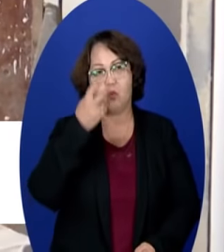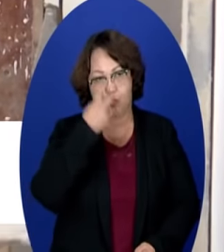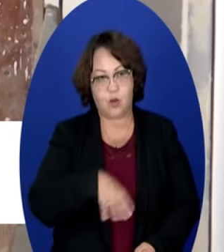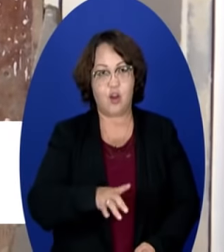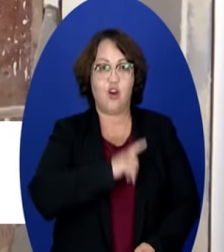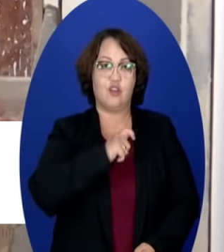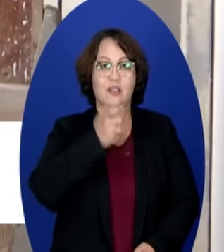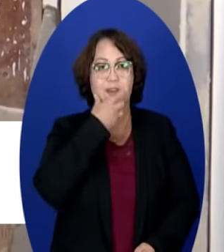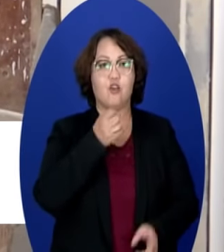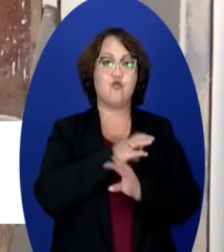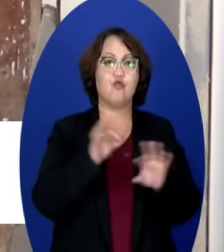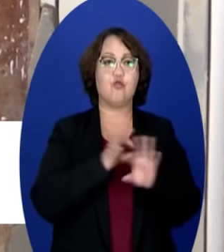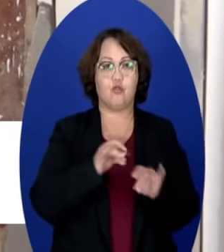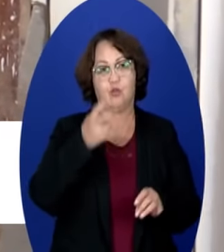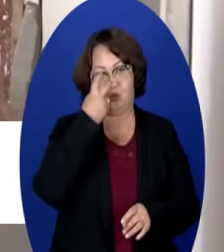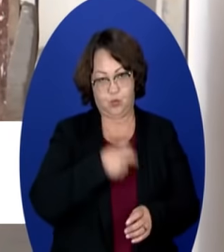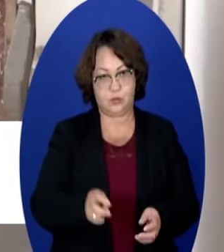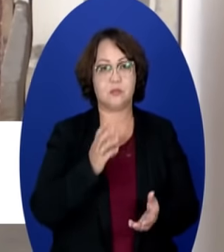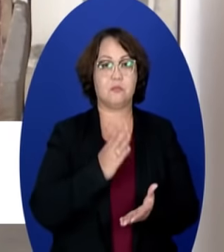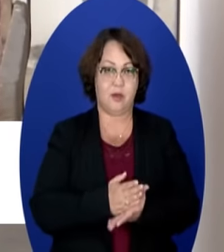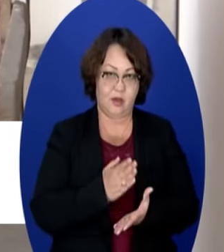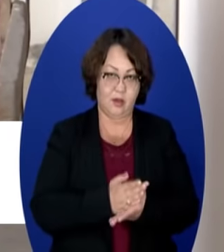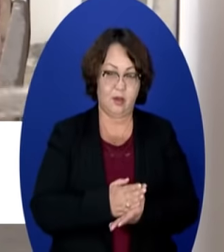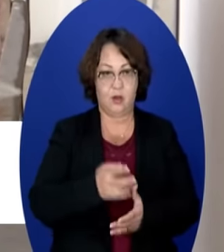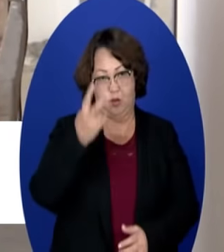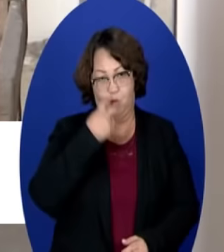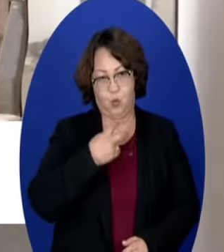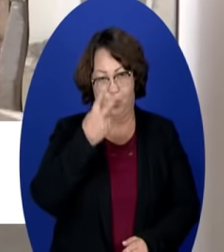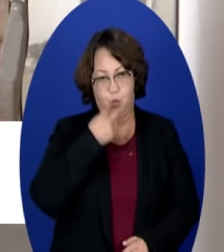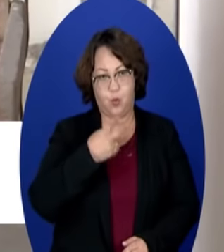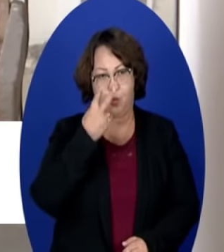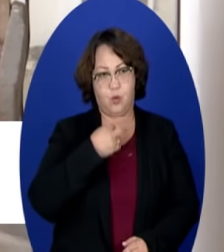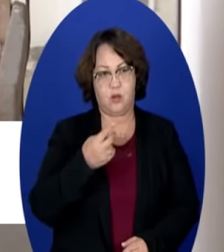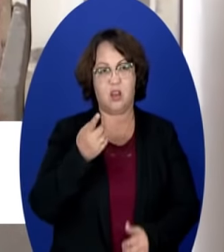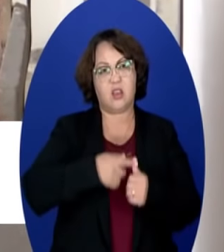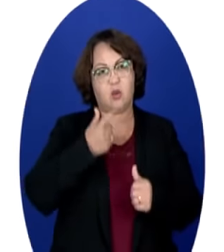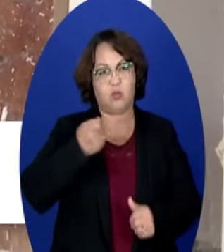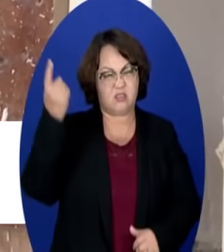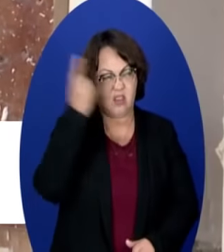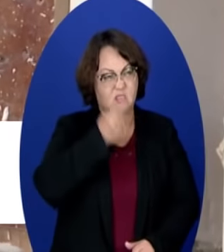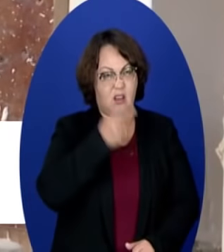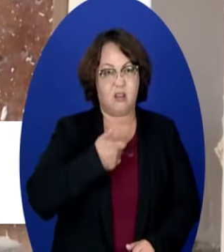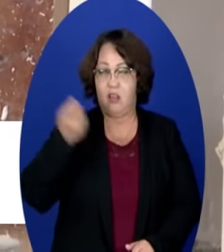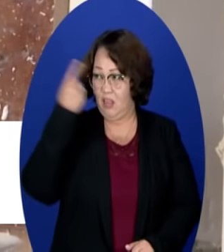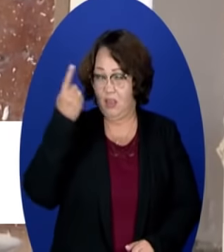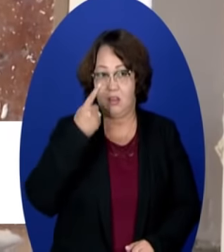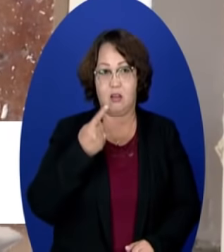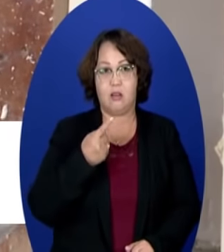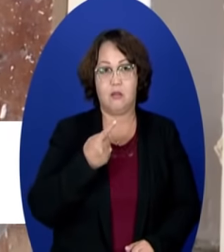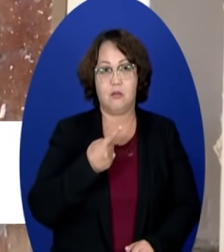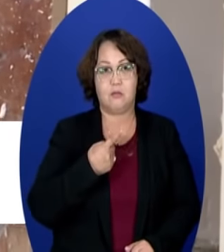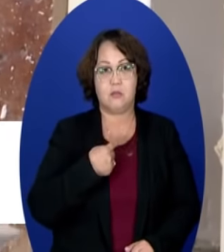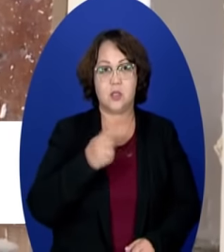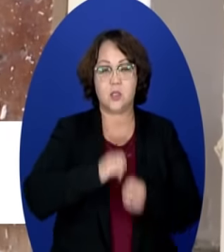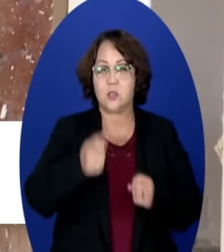хөгжүүлдэх үе зөндөө зөндөө байдаг. Уйлах хин нэгэн загнуулаад уйлах үедээ энэ ах намайг хийж чадахгүй гэсэн би яахлаар